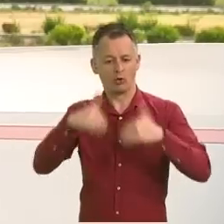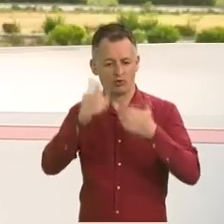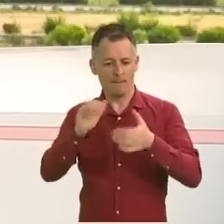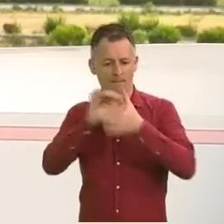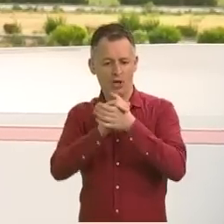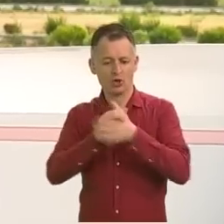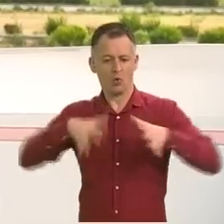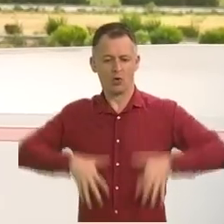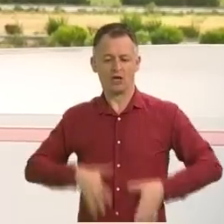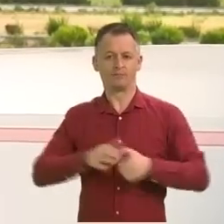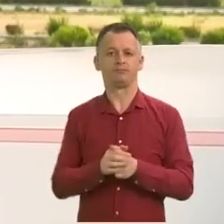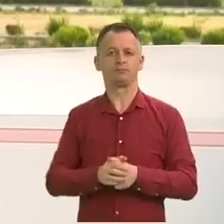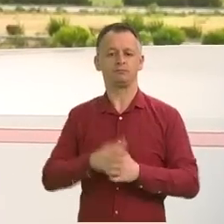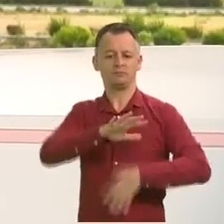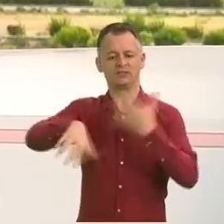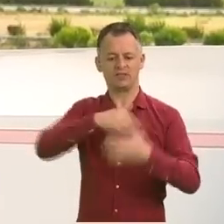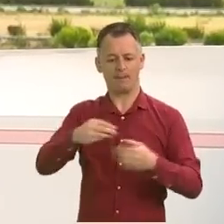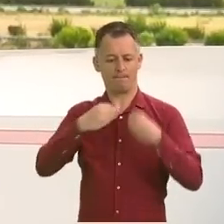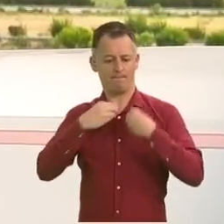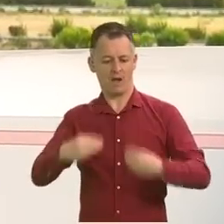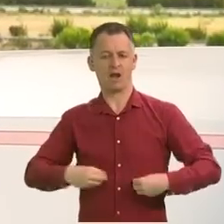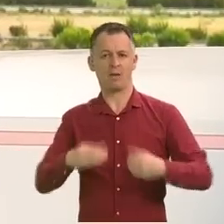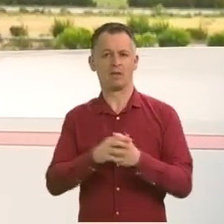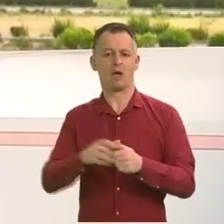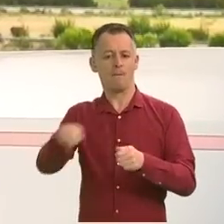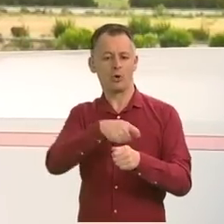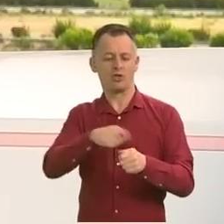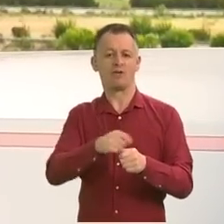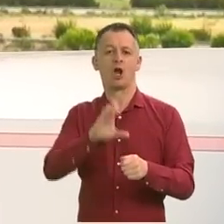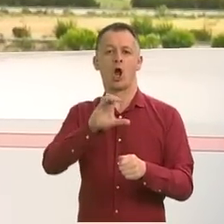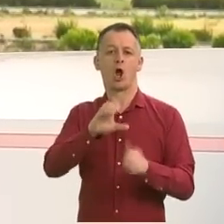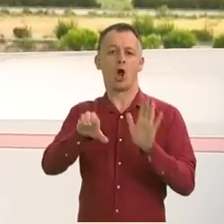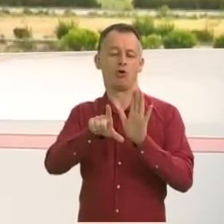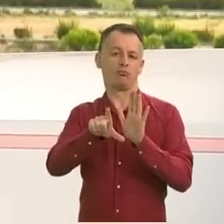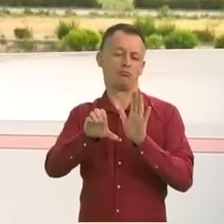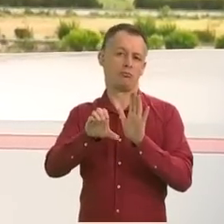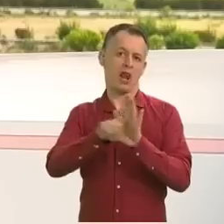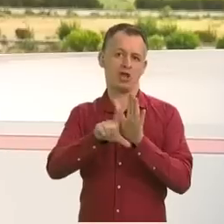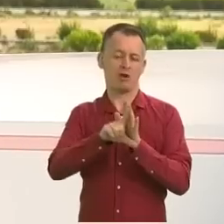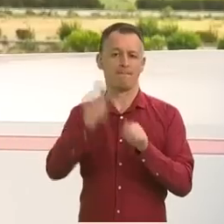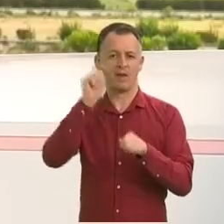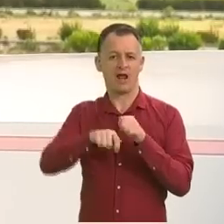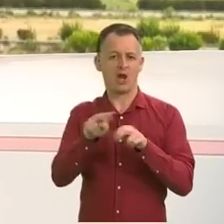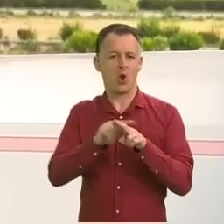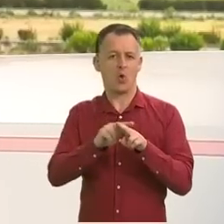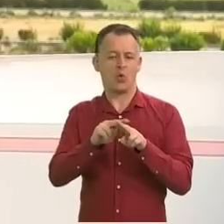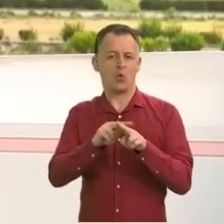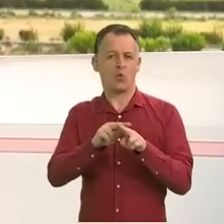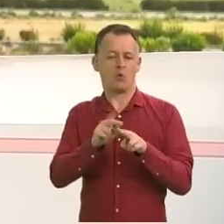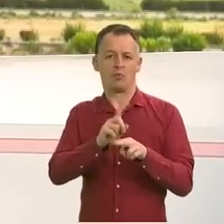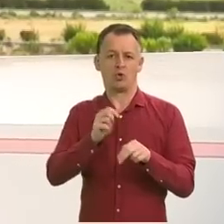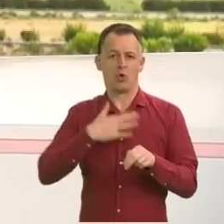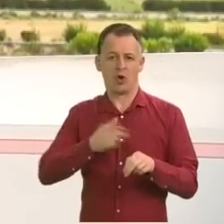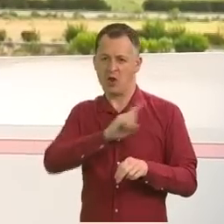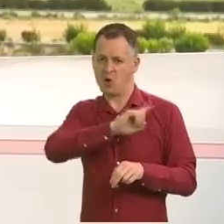E scandal în Parlament și în coaliție. Deputații au votat modificarea codurilor penale, dar nu în forma pe care și-o doreau inițial. Pragul pentru abuzul